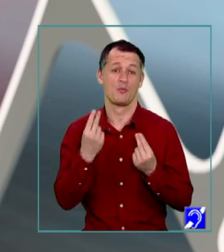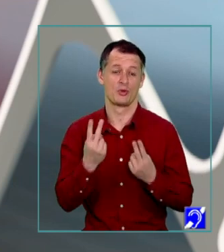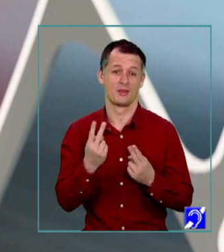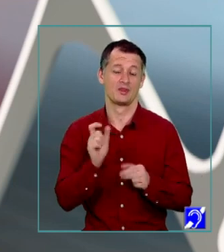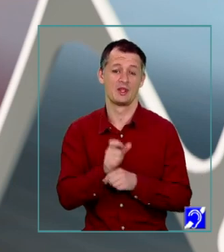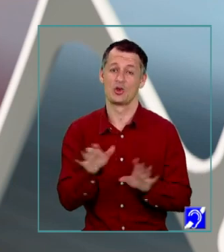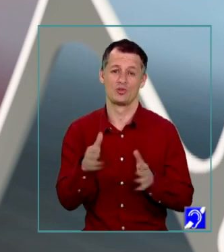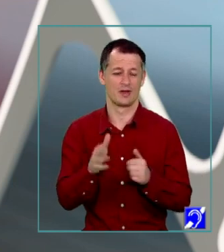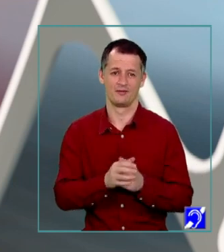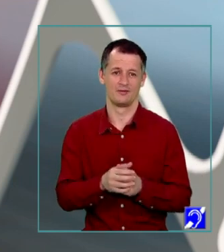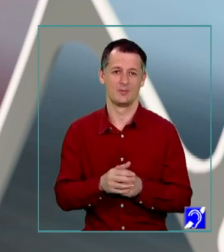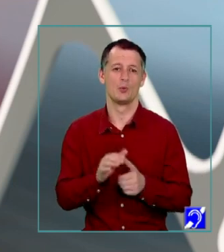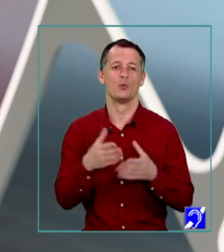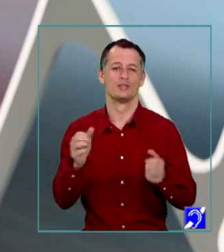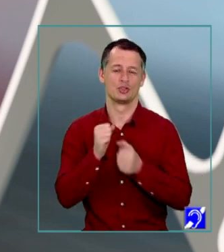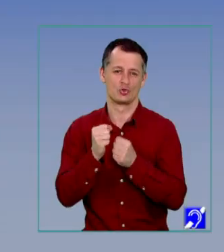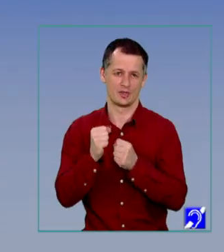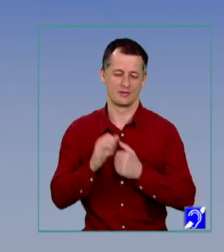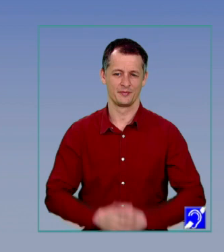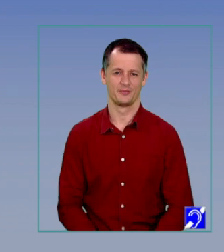toate. Vă urez mult succes!